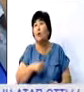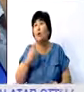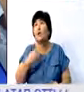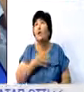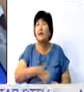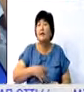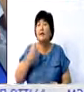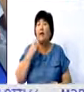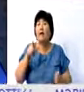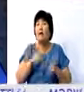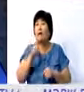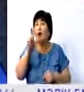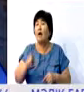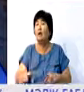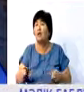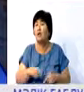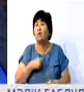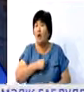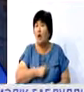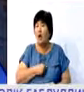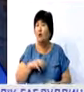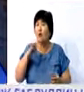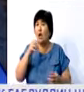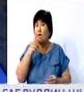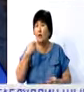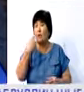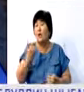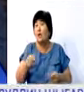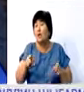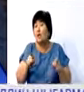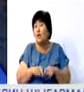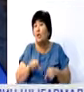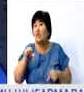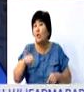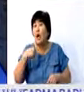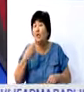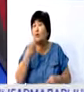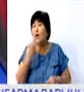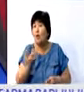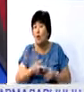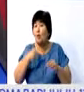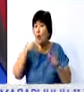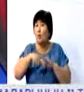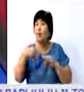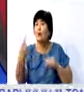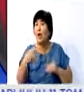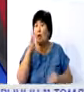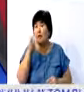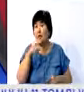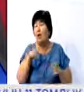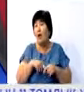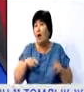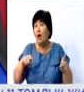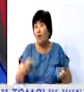ыза, азуларынан адамдарға деген ашудан қаруға болады. Жаман айтпай жақсы жоқ. Түптің түбінде бұндай бұралқы иттер